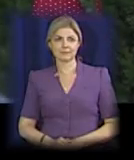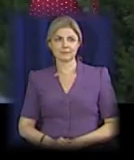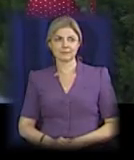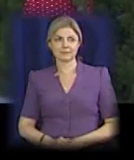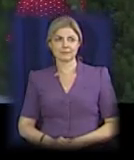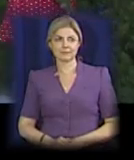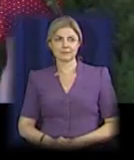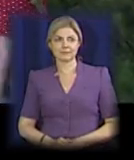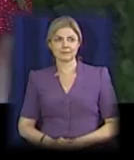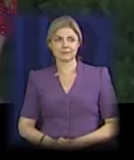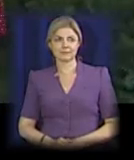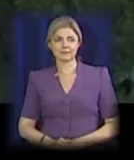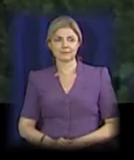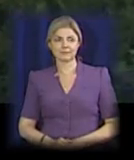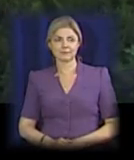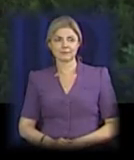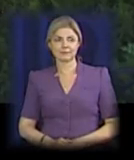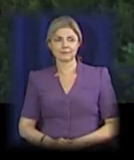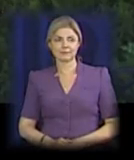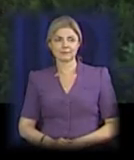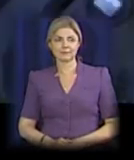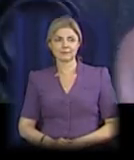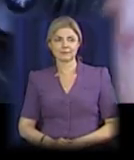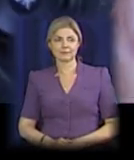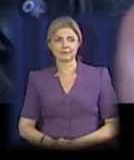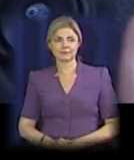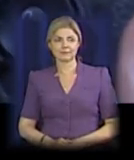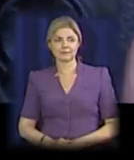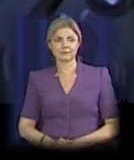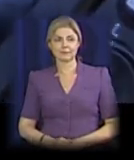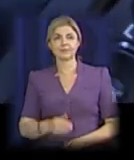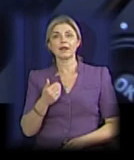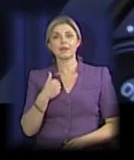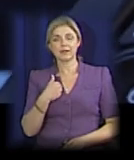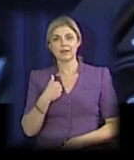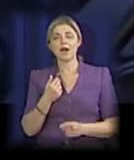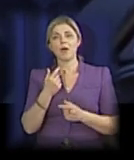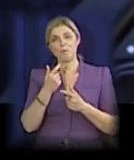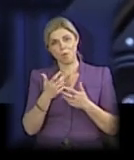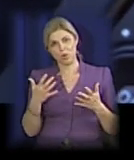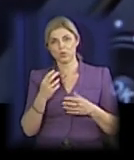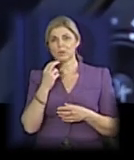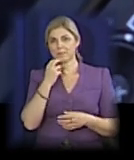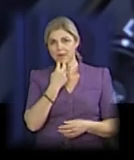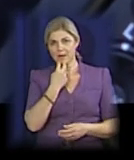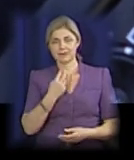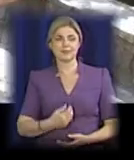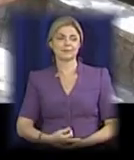Повертається. І от певно, якщо... Євгенія більше посміхалася.